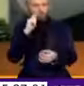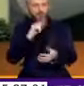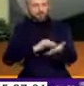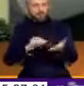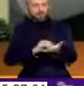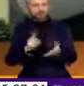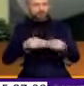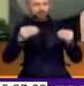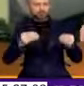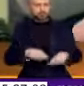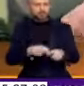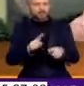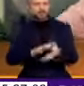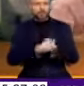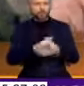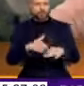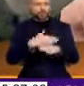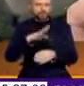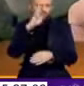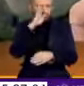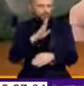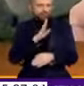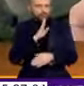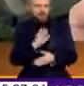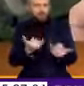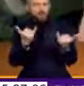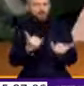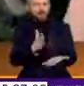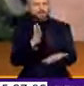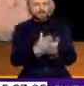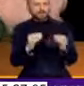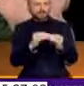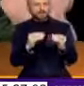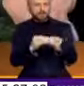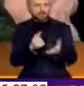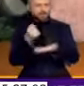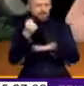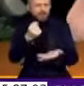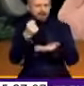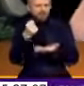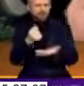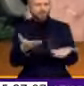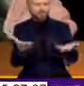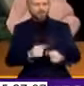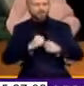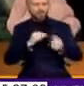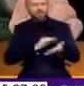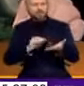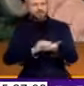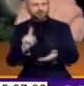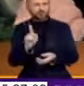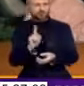написано, що шлюб – це союз між чоловіком і жінкою. Зараз є десятки грантів, в яких намагаються написати,